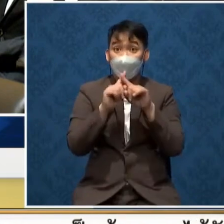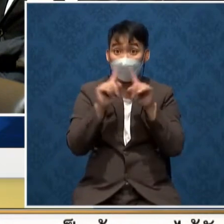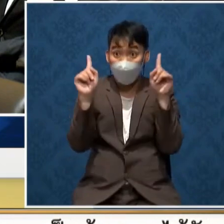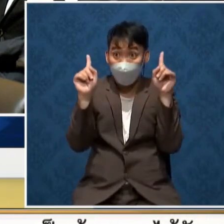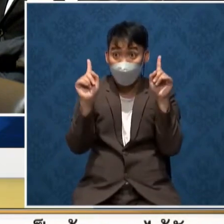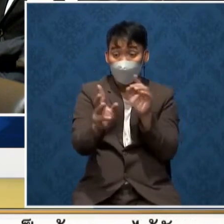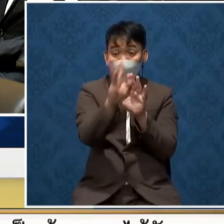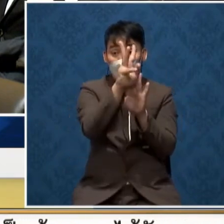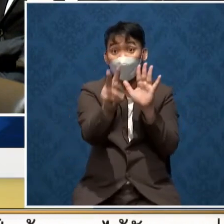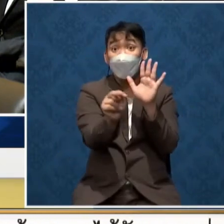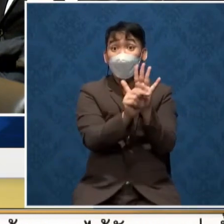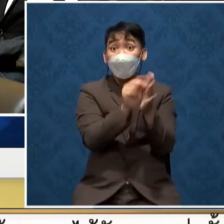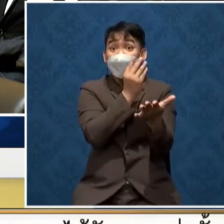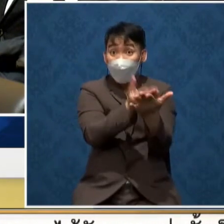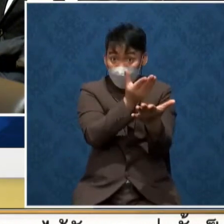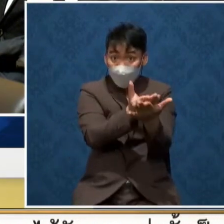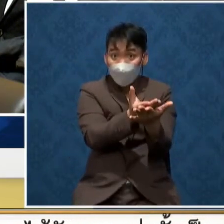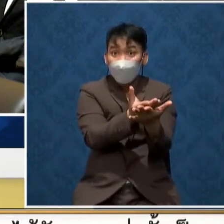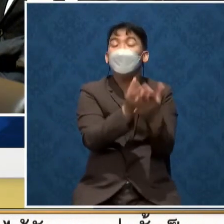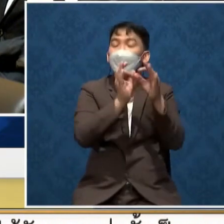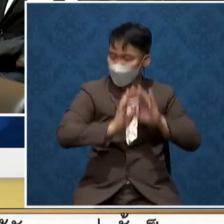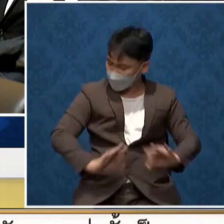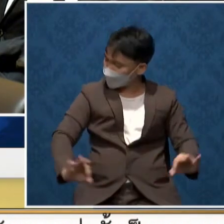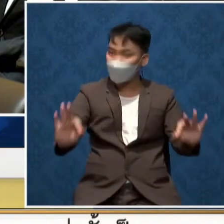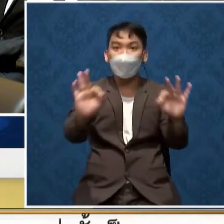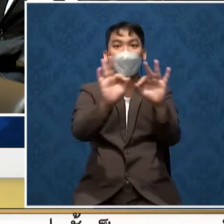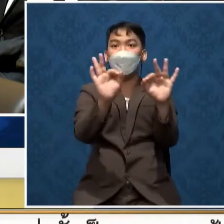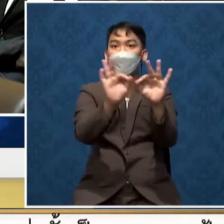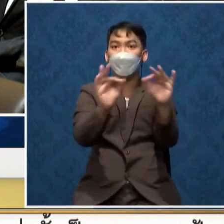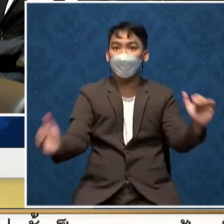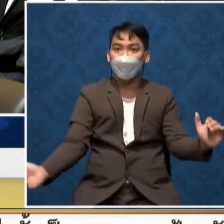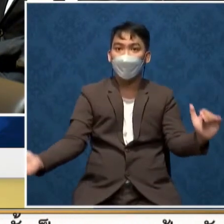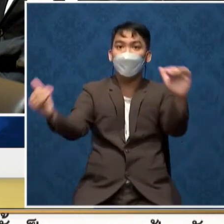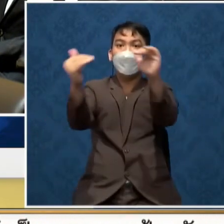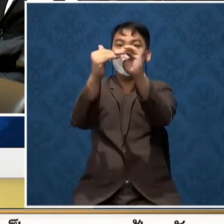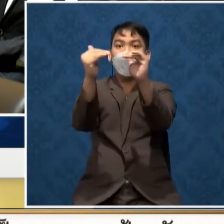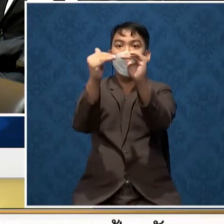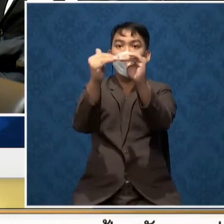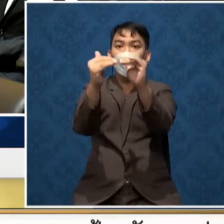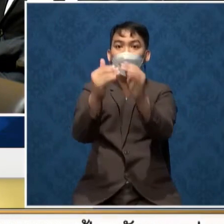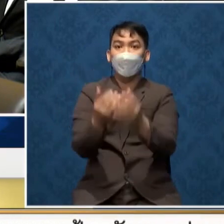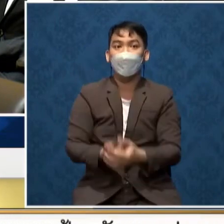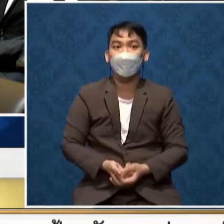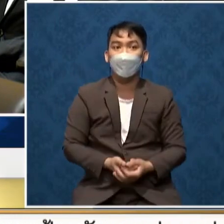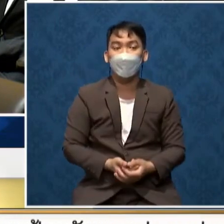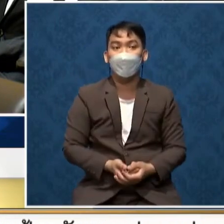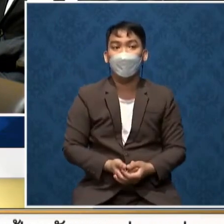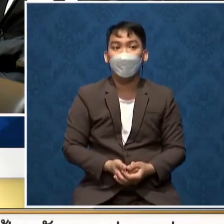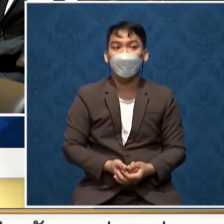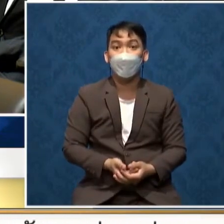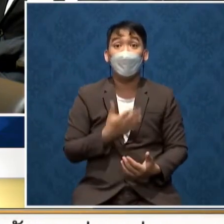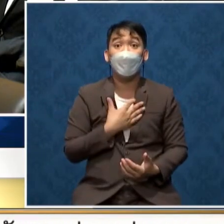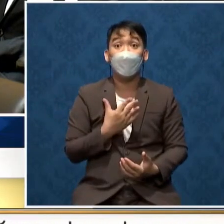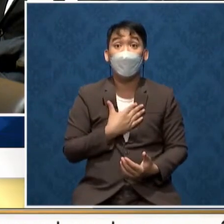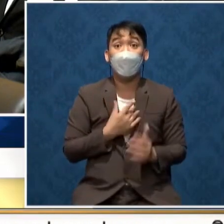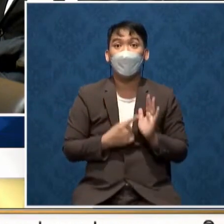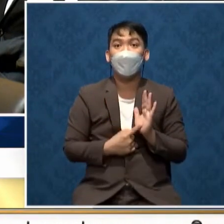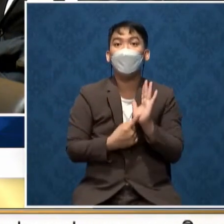คลังนั้นก็มีความจำเป็นไม่ยิ่งหย่อนไปกว่ากันนะครับเพราะฉะนั้นผมจึงจะยกตัวอย่าง